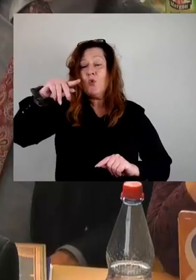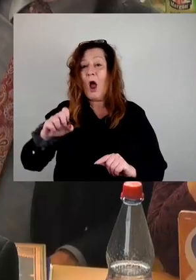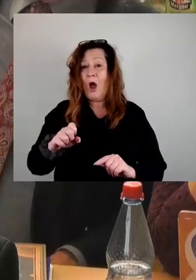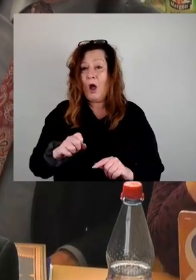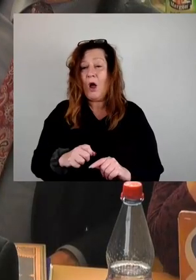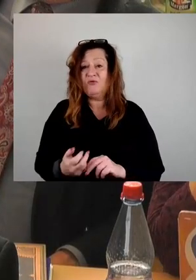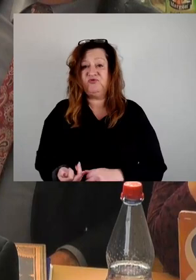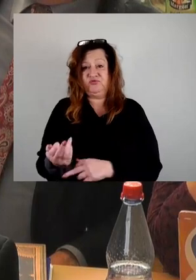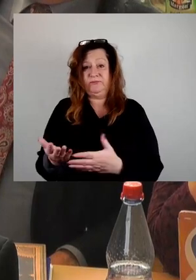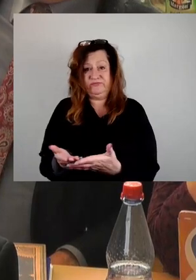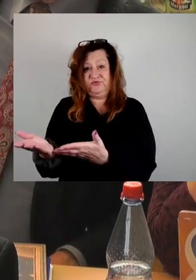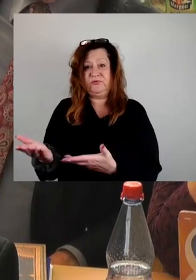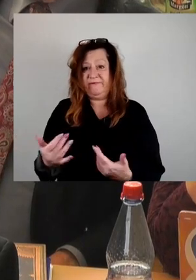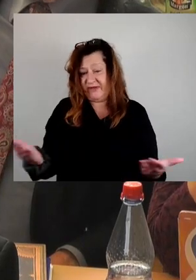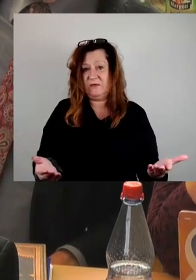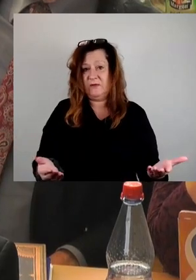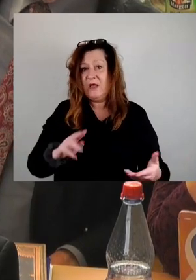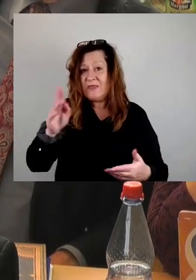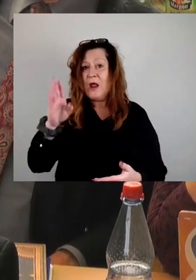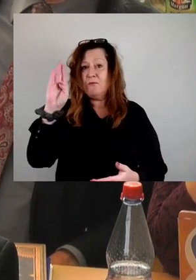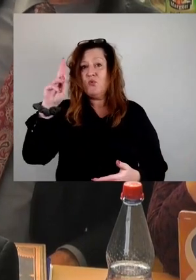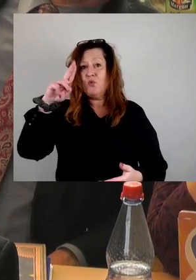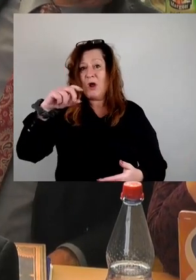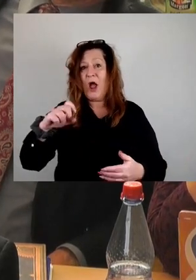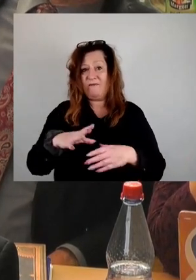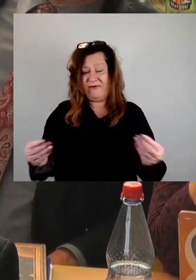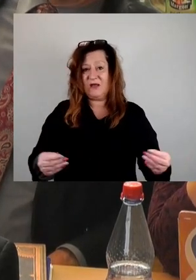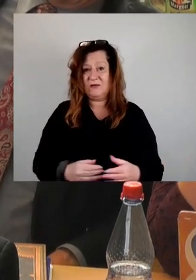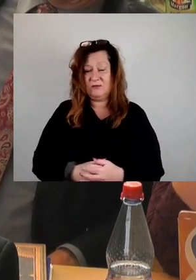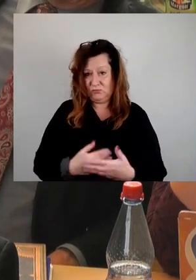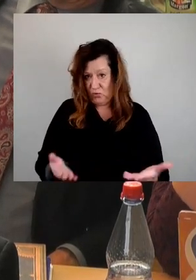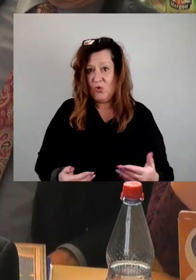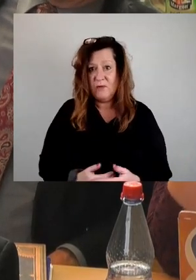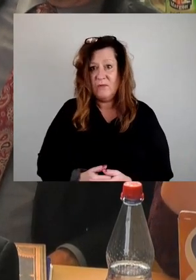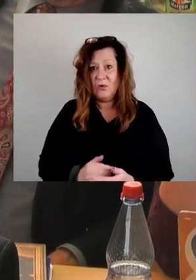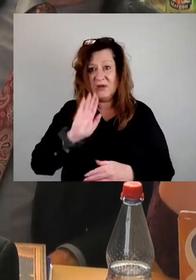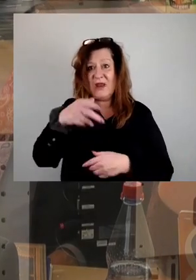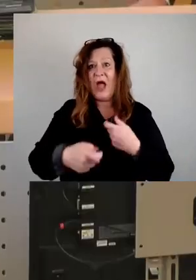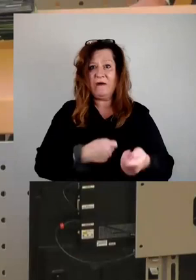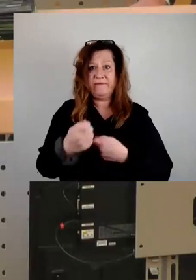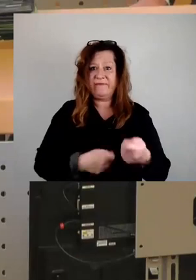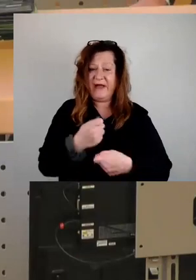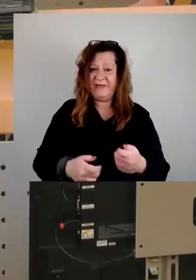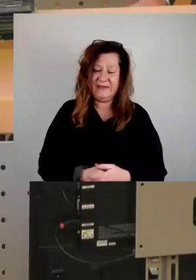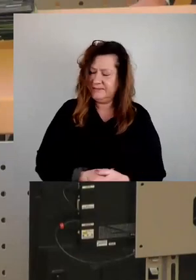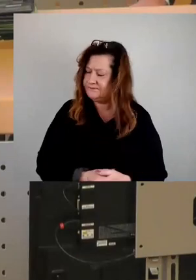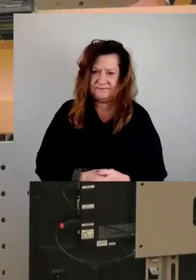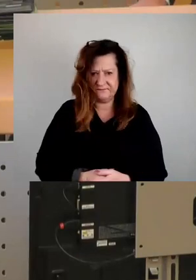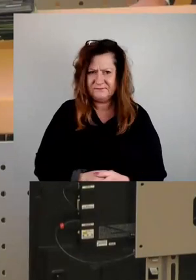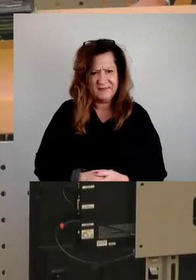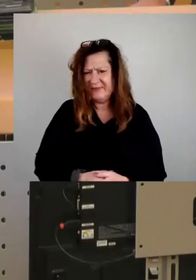es keine Buga geben. Und darum geht es. Und nachverhandeln, Entschuldigung, ich glaube, Herr Deppe hat schon gesagt, das ist doch totale